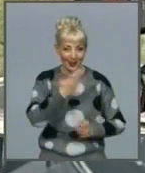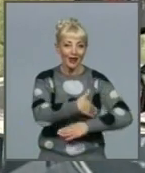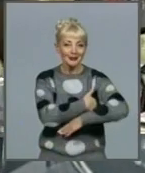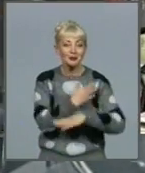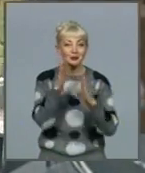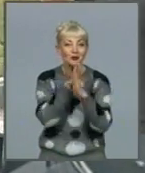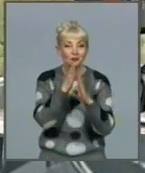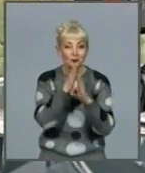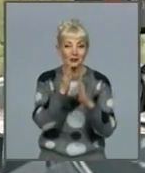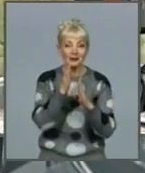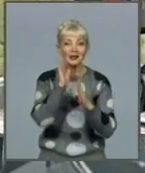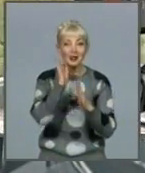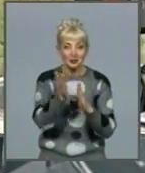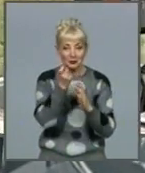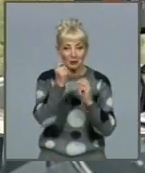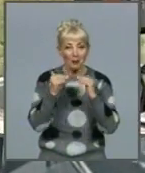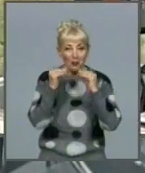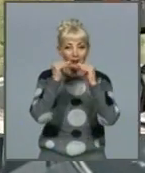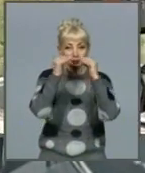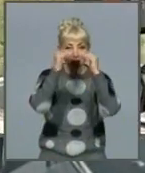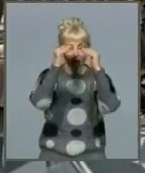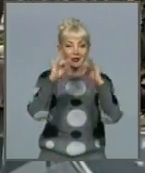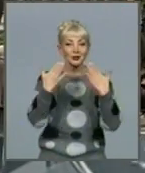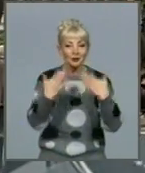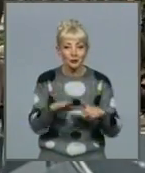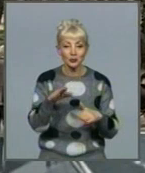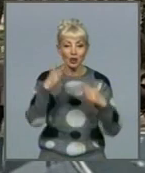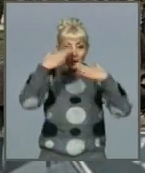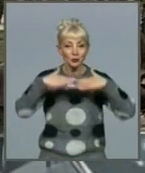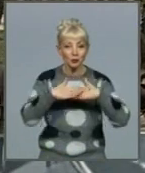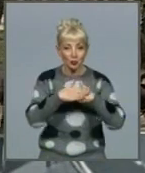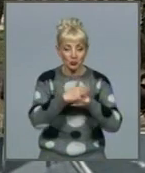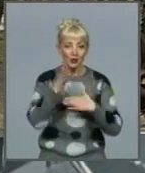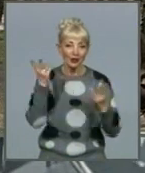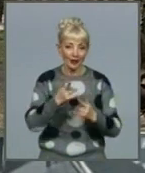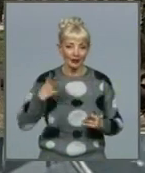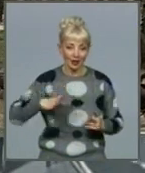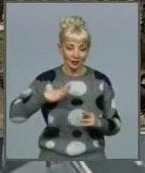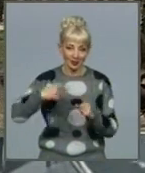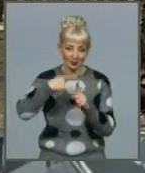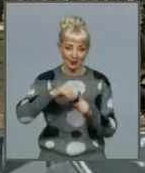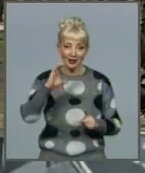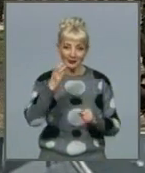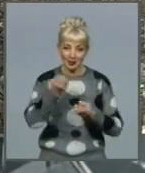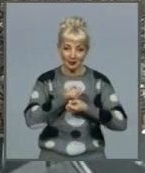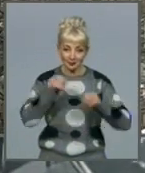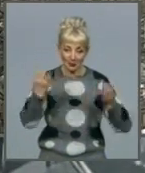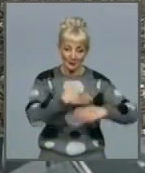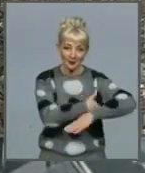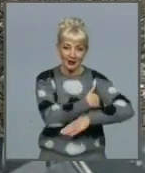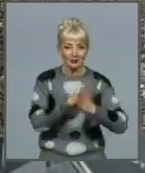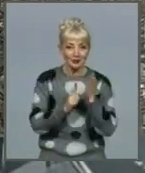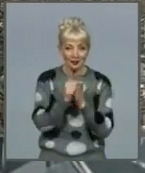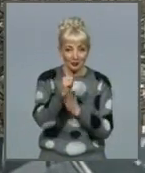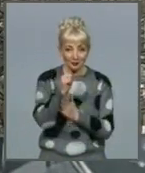тільки підвищуватиметься. І вже навіть вночі слід очікувати плюс. А в середу в день стовпчик термометру взагалі сягне